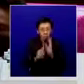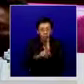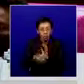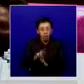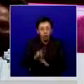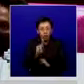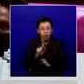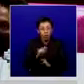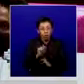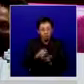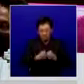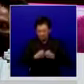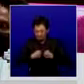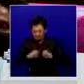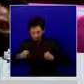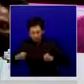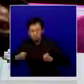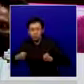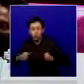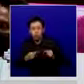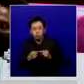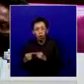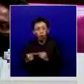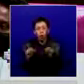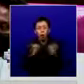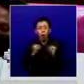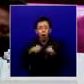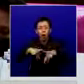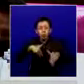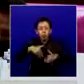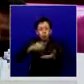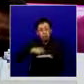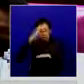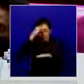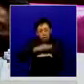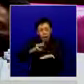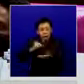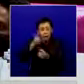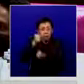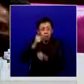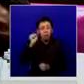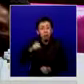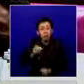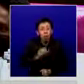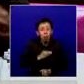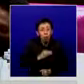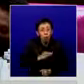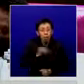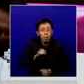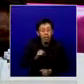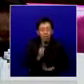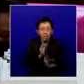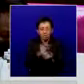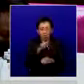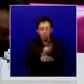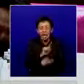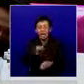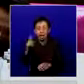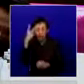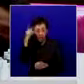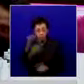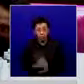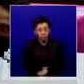ไปกลัวนักศึกษาชุมนุมใช่ไหมท่านนายกกราบเรียนท่านประธานผ่านถึงตัวนายกด้วยห้ามวิ